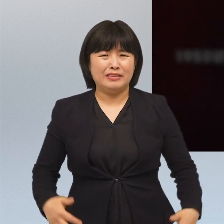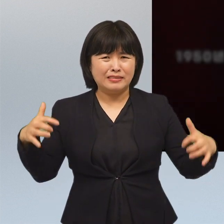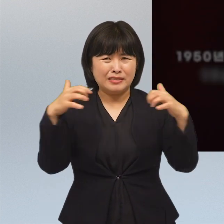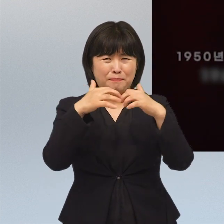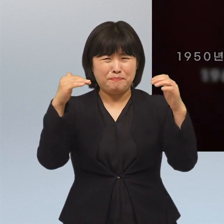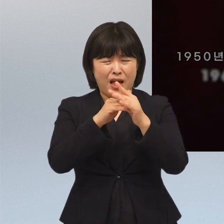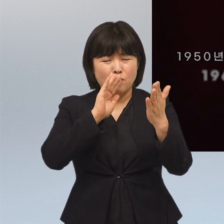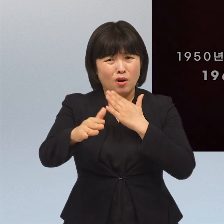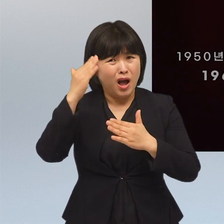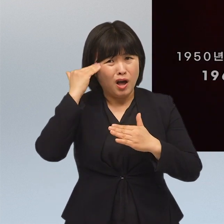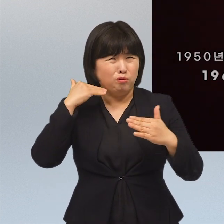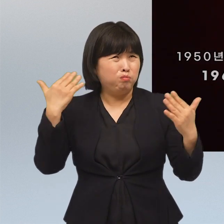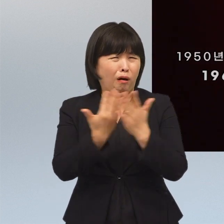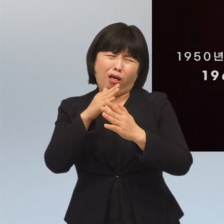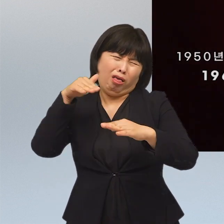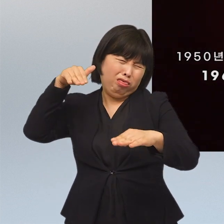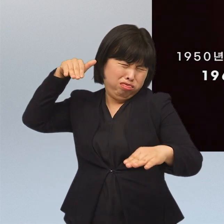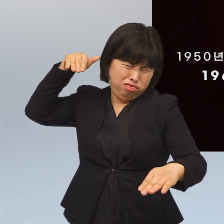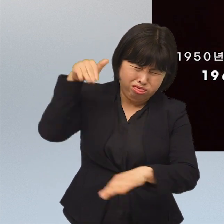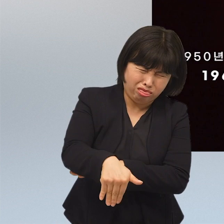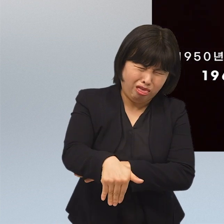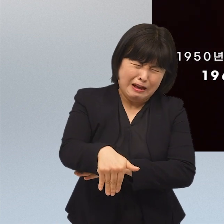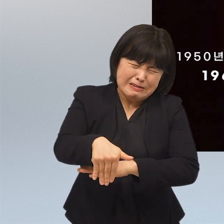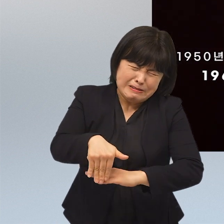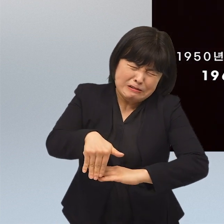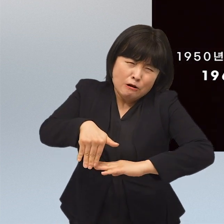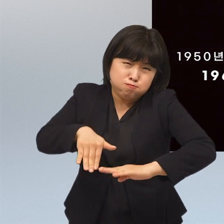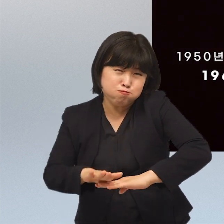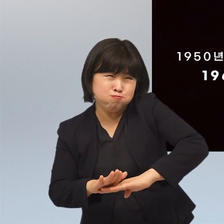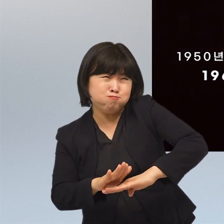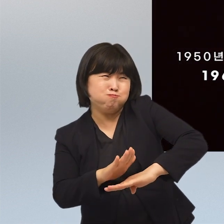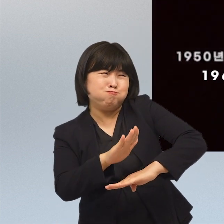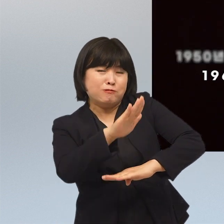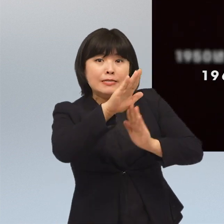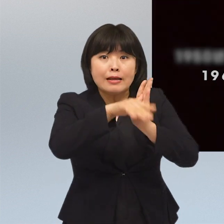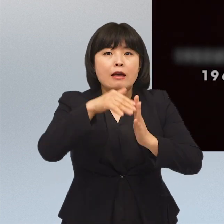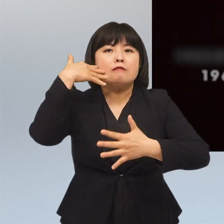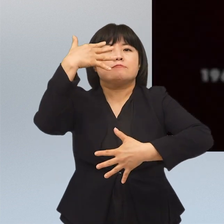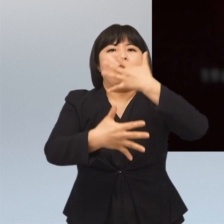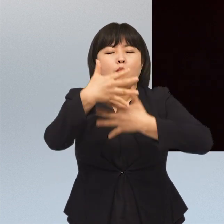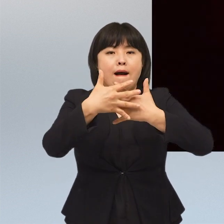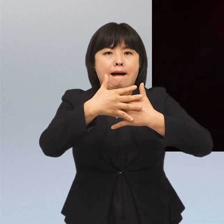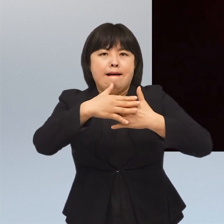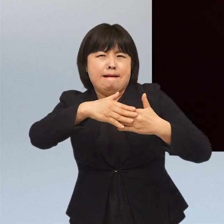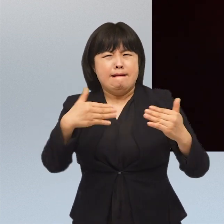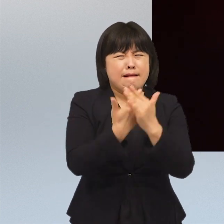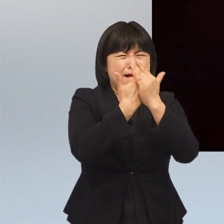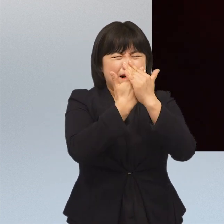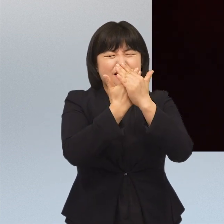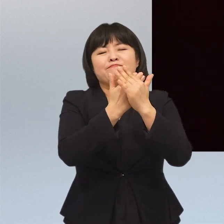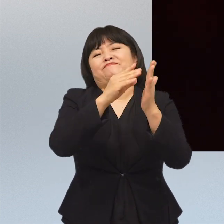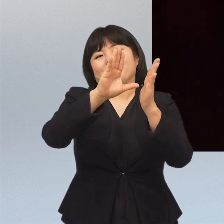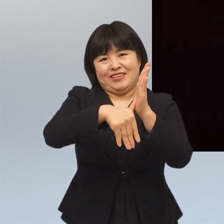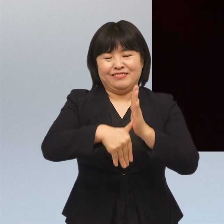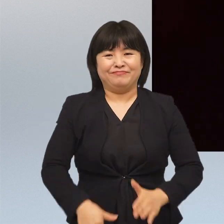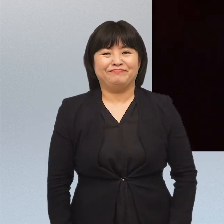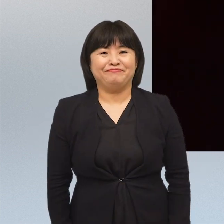전쟁이 끝난 후 한국 영화는 급격한 발전 양상을 보이며 중흥기를 맞는다.